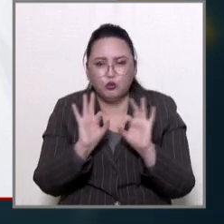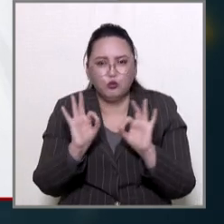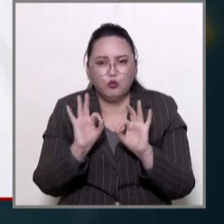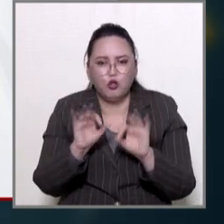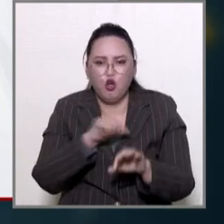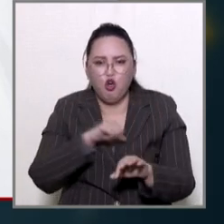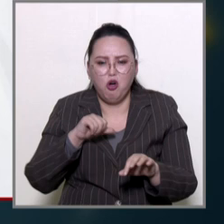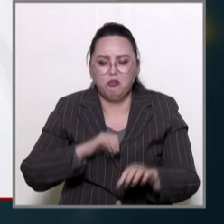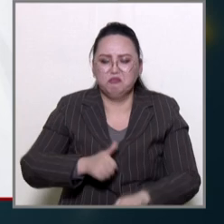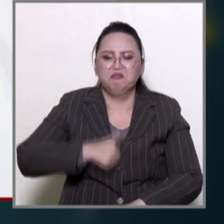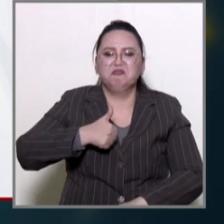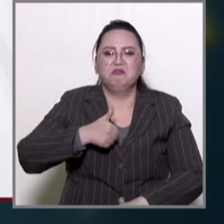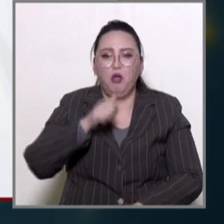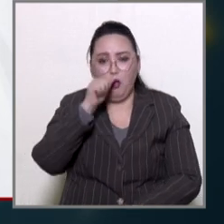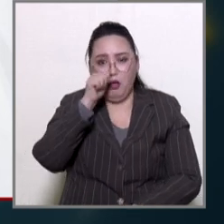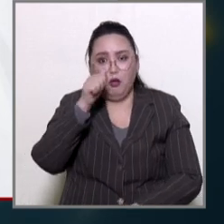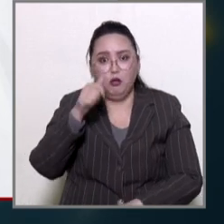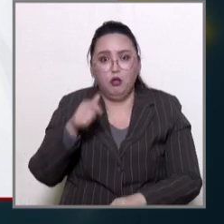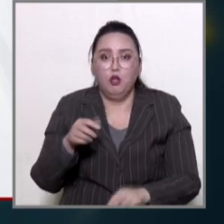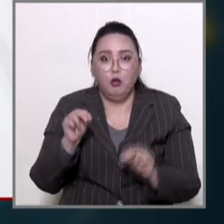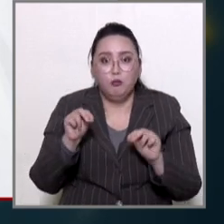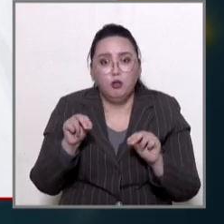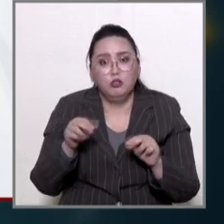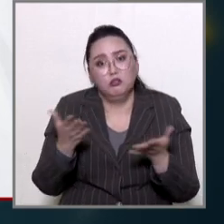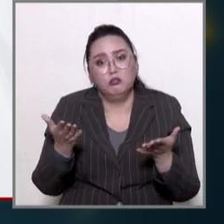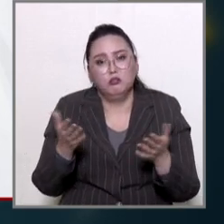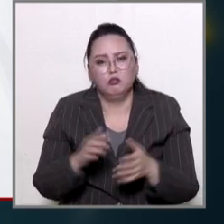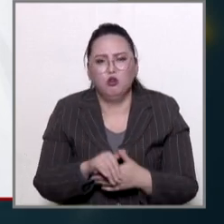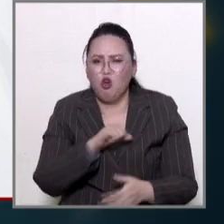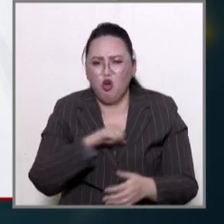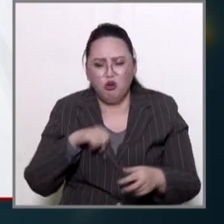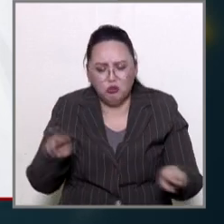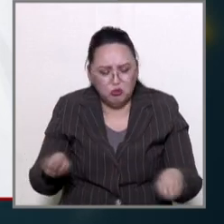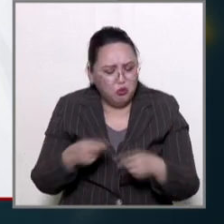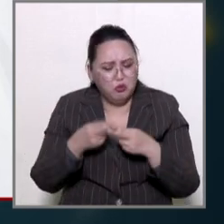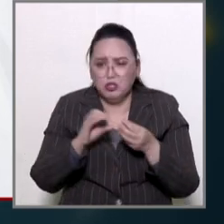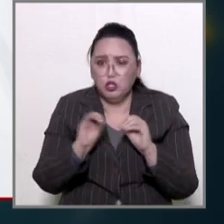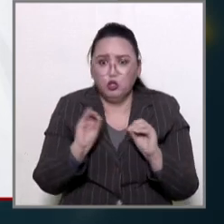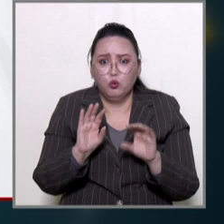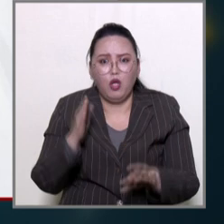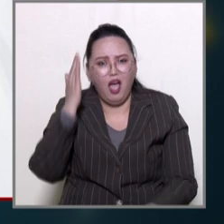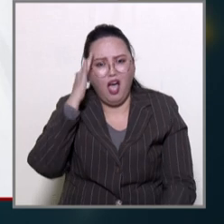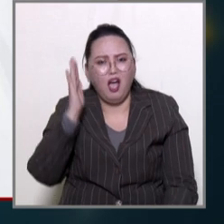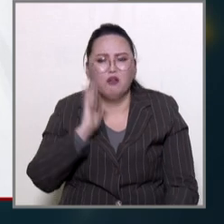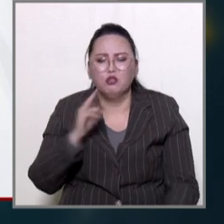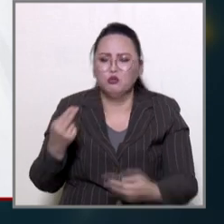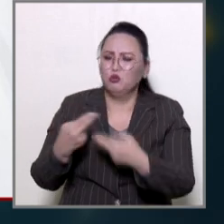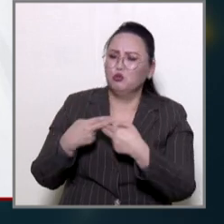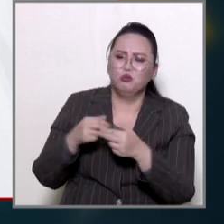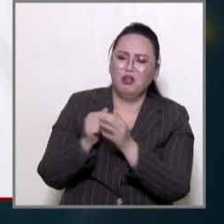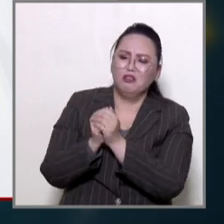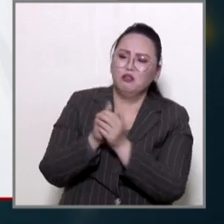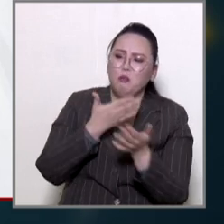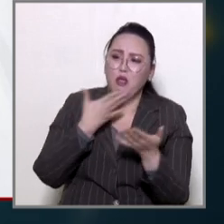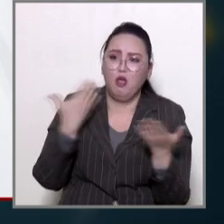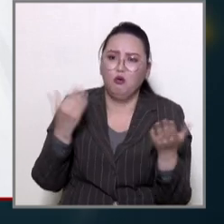өөрийгөө бусдаас их илүүд боддог, бие сүргийн тэргүүн болох ёстой гэдэг зүйл өөртөө дүгнэлт хийдэггүй, эцэг